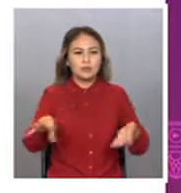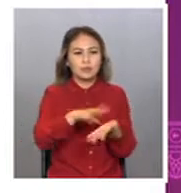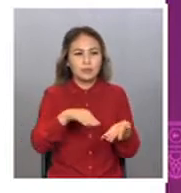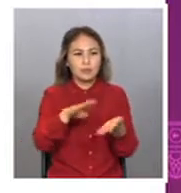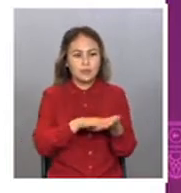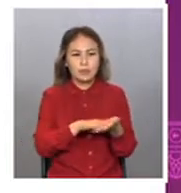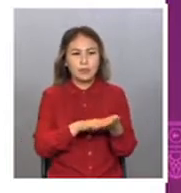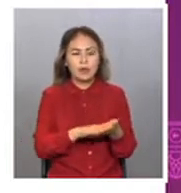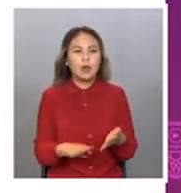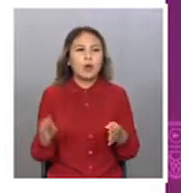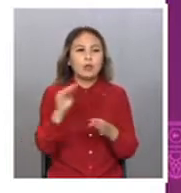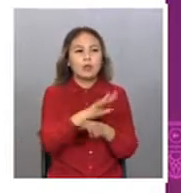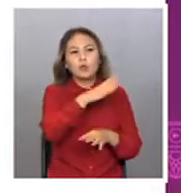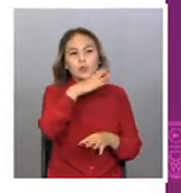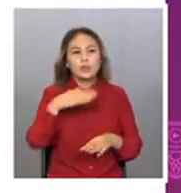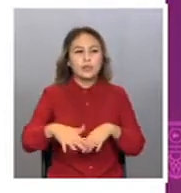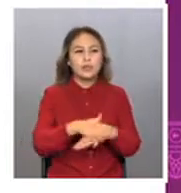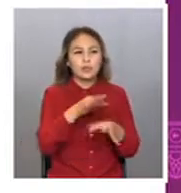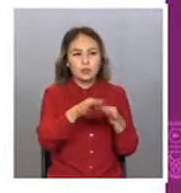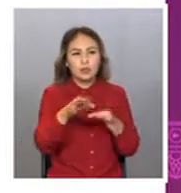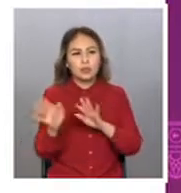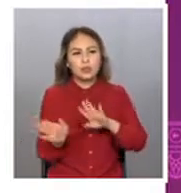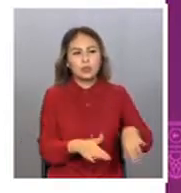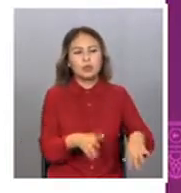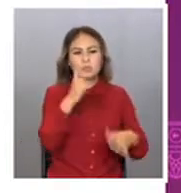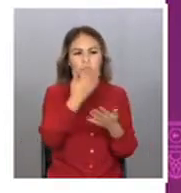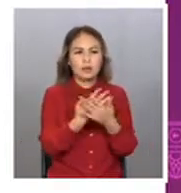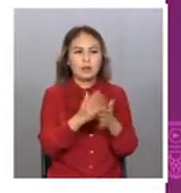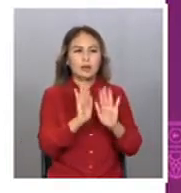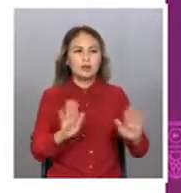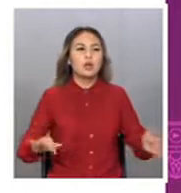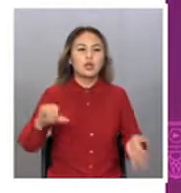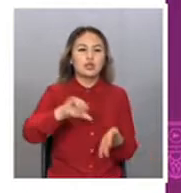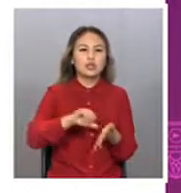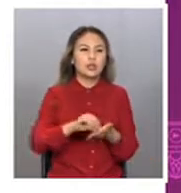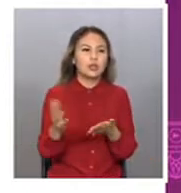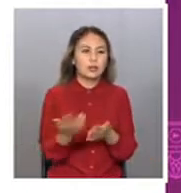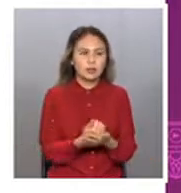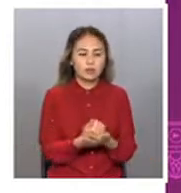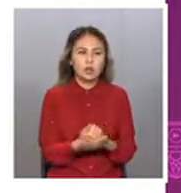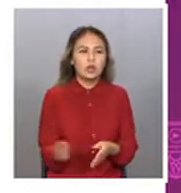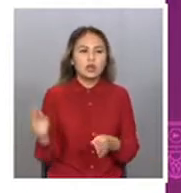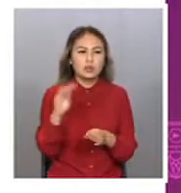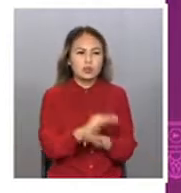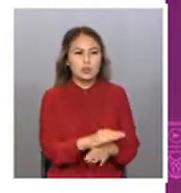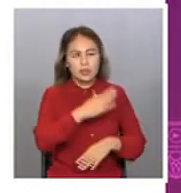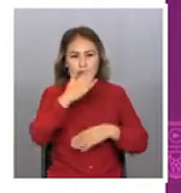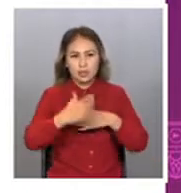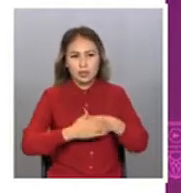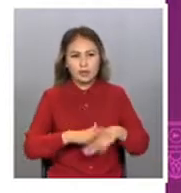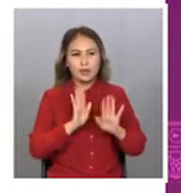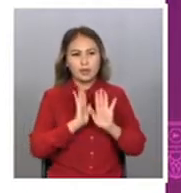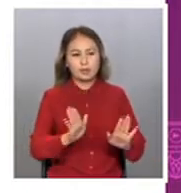түрлері сатылады. Олар көптеген елдерде өткен көрмелерге қатысып, жүлдегер атанды.